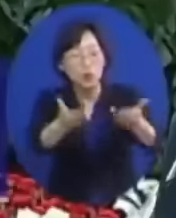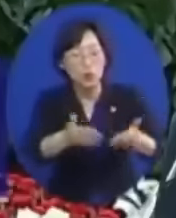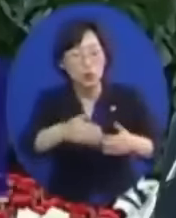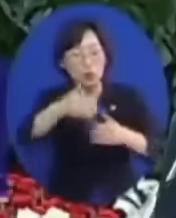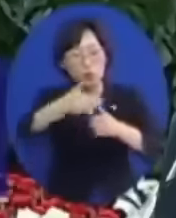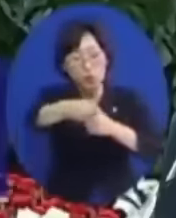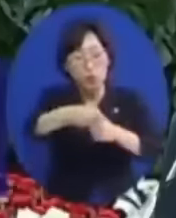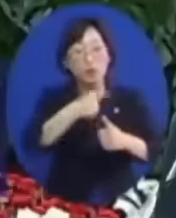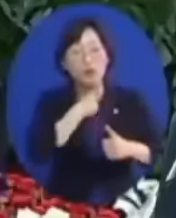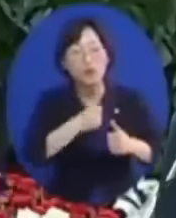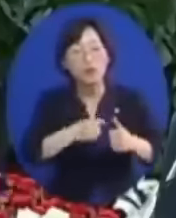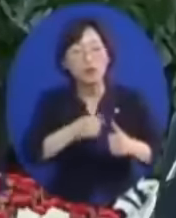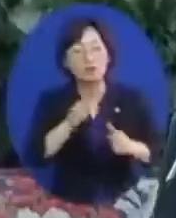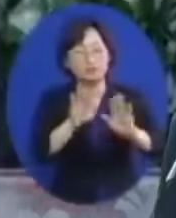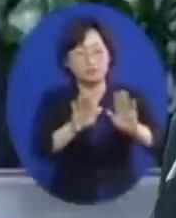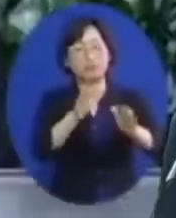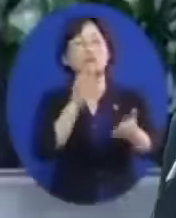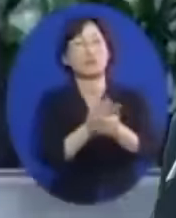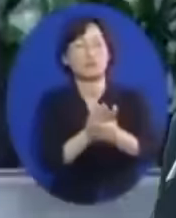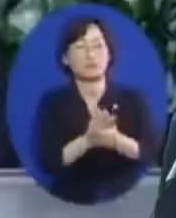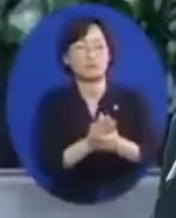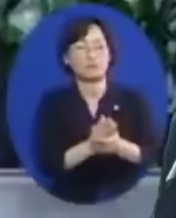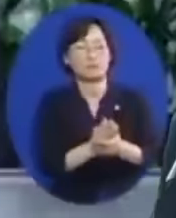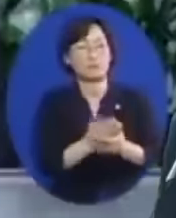거절하지 말라. 저는